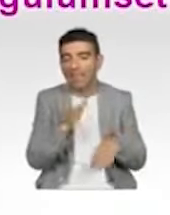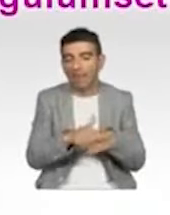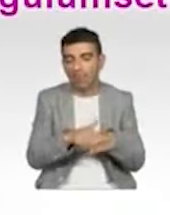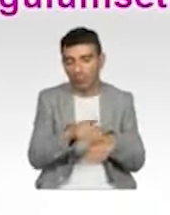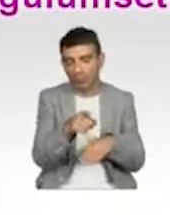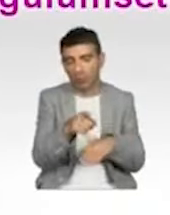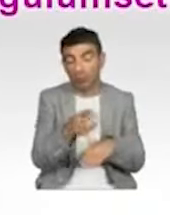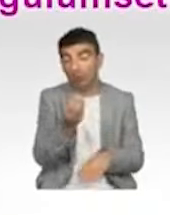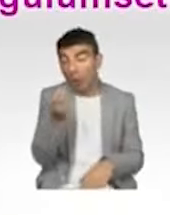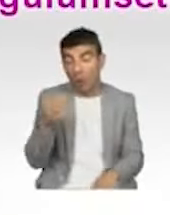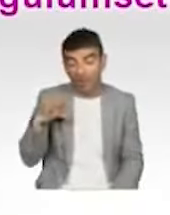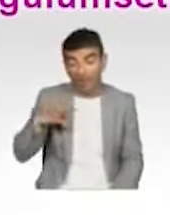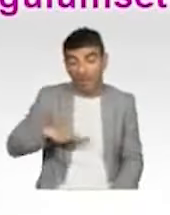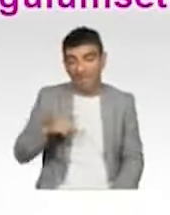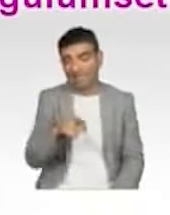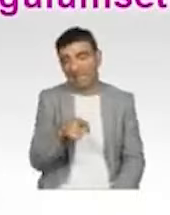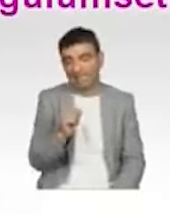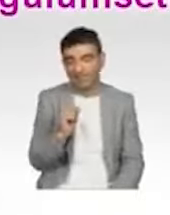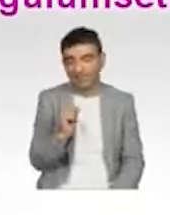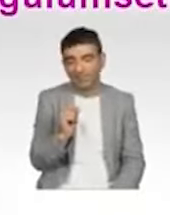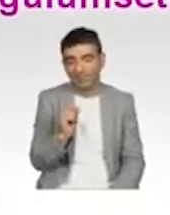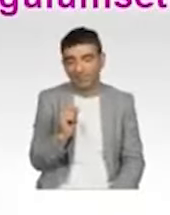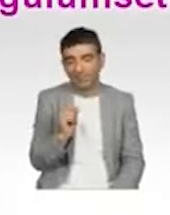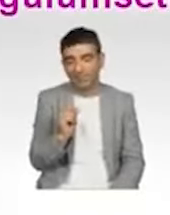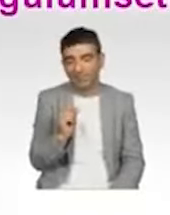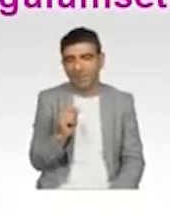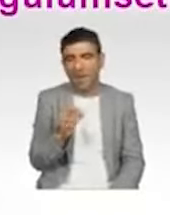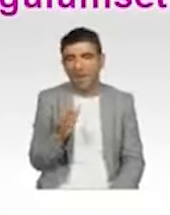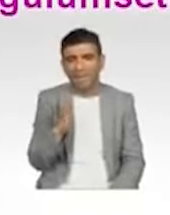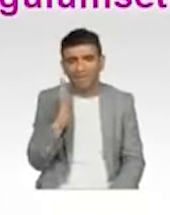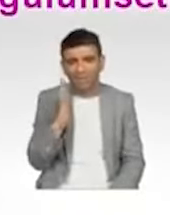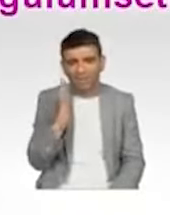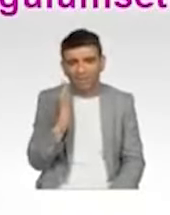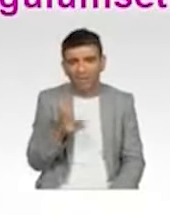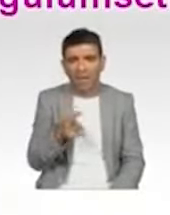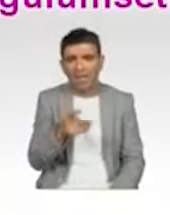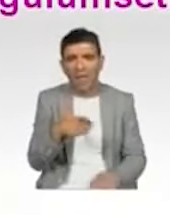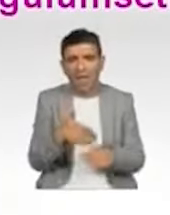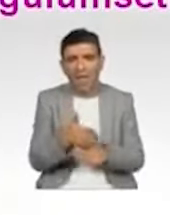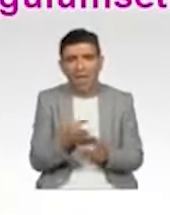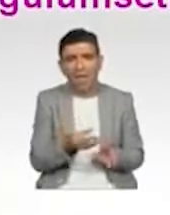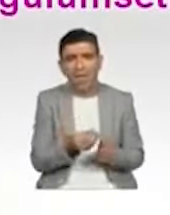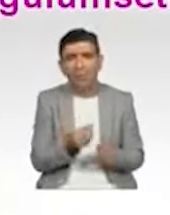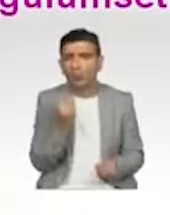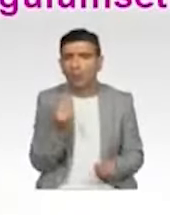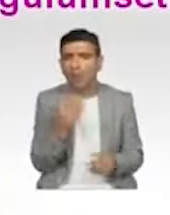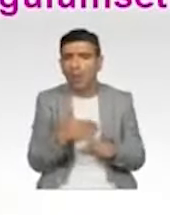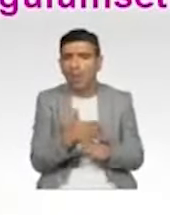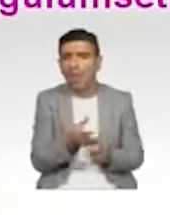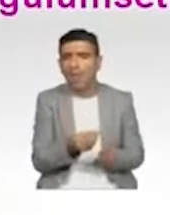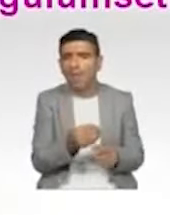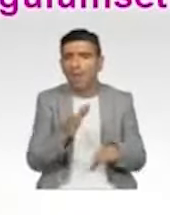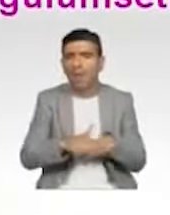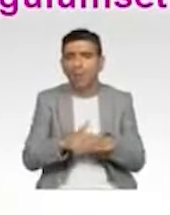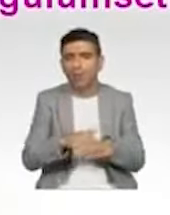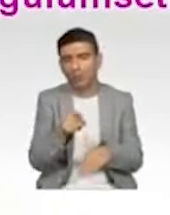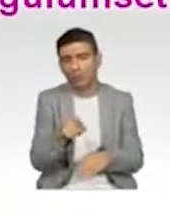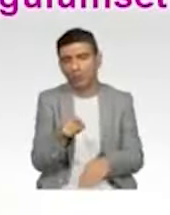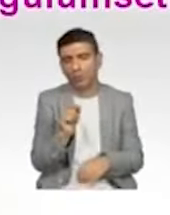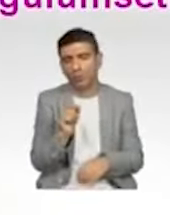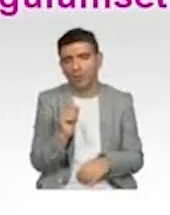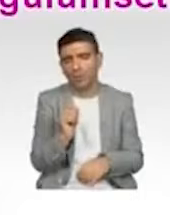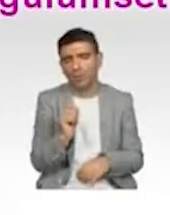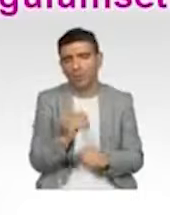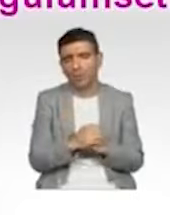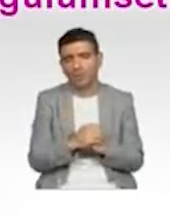çok faydalı bir un bunlar. Ve acayip ekmek, güzel ekmek yapılıyor bununla. Drinks